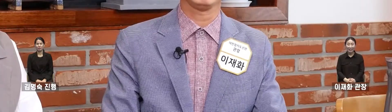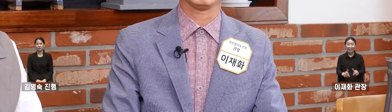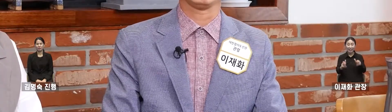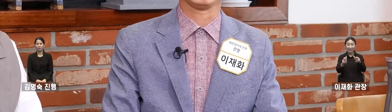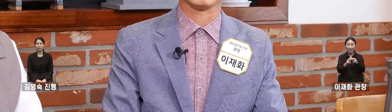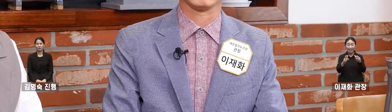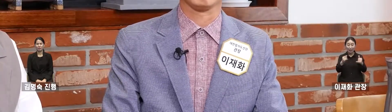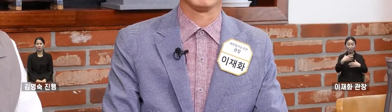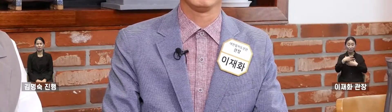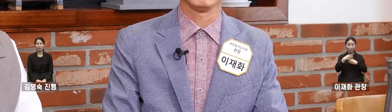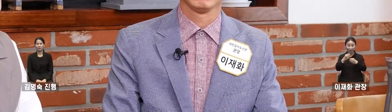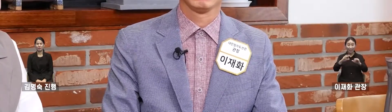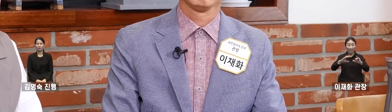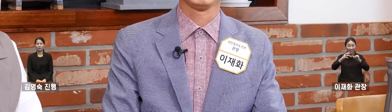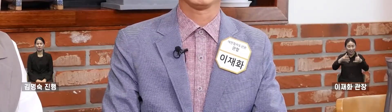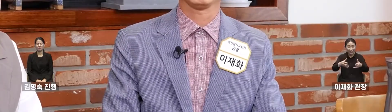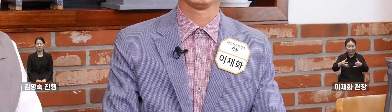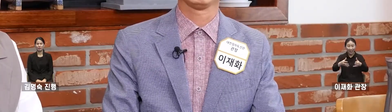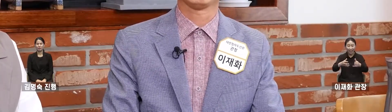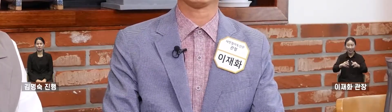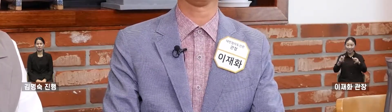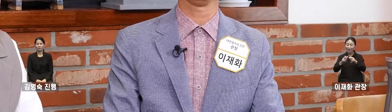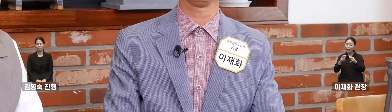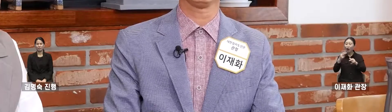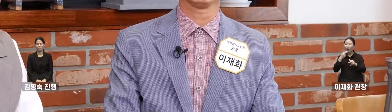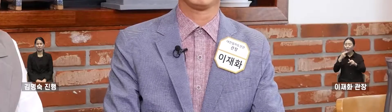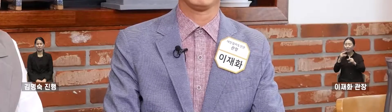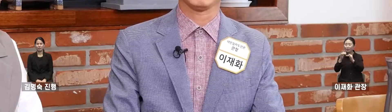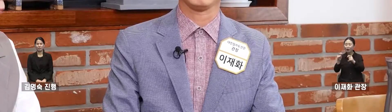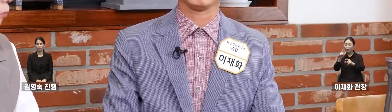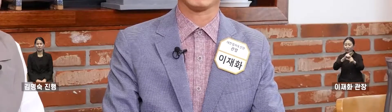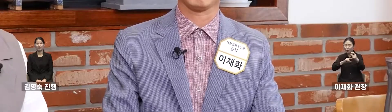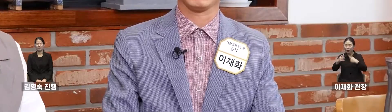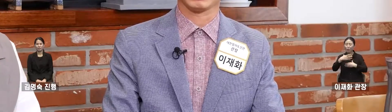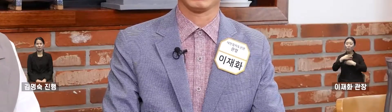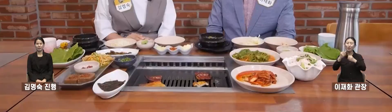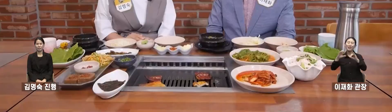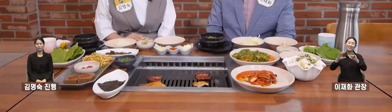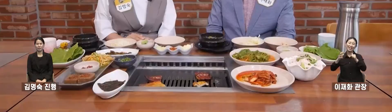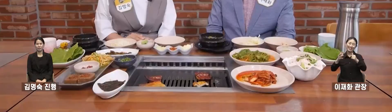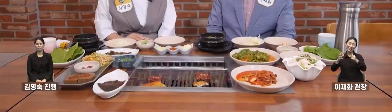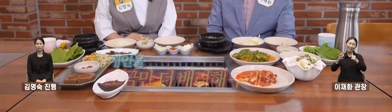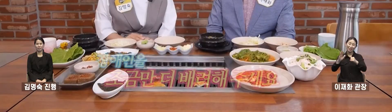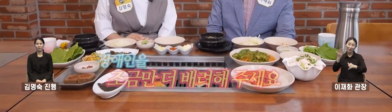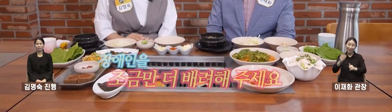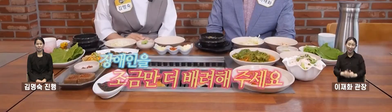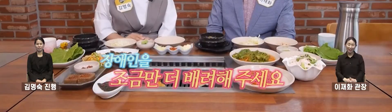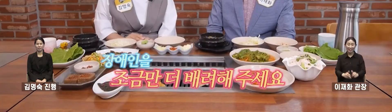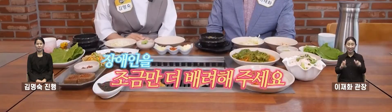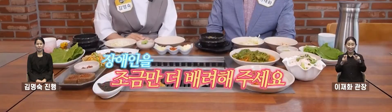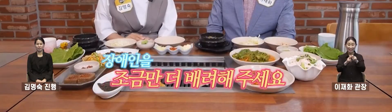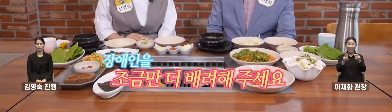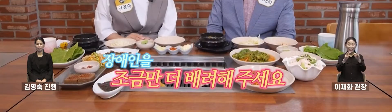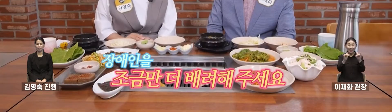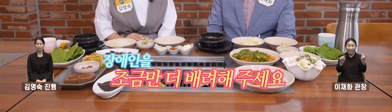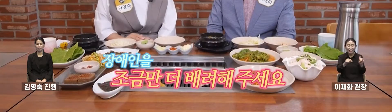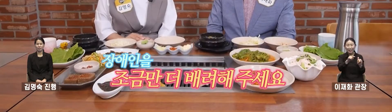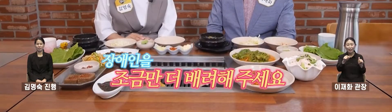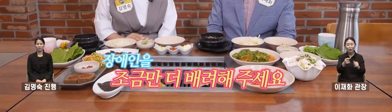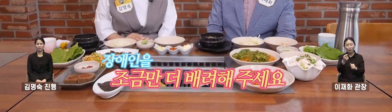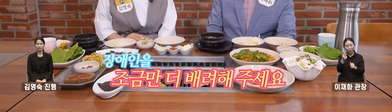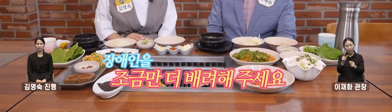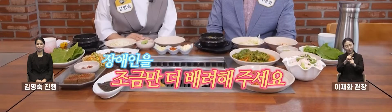장애인이 편리한 세상이라면은 비장애인들은 훨씬 더 편리한 세상입니다. 장애인들에게